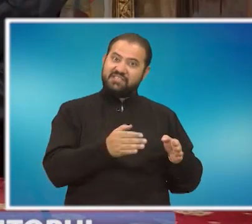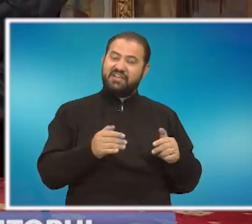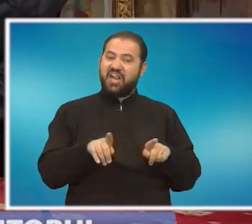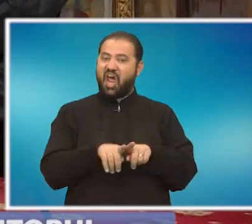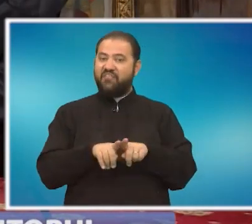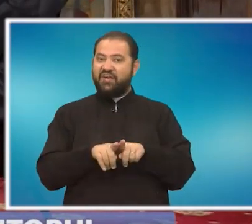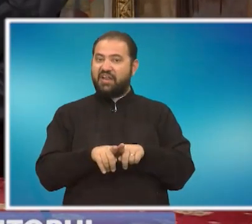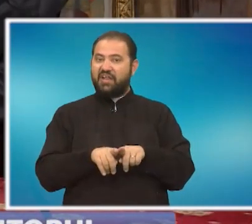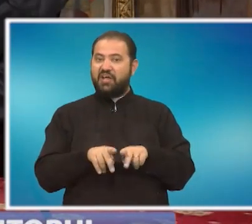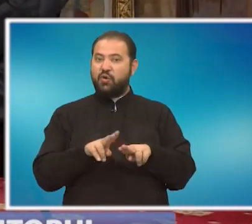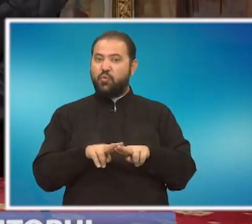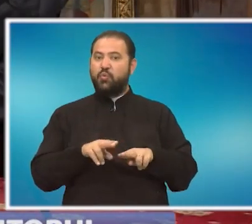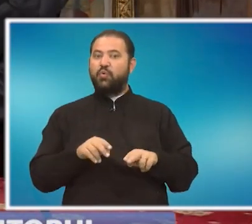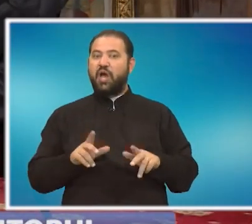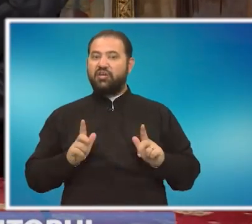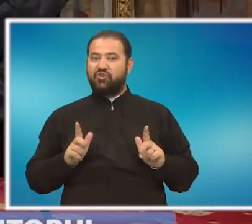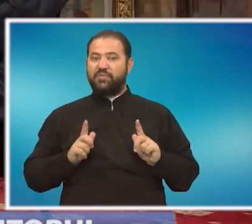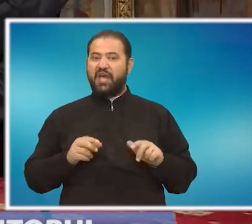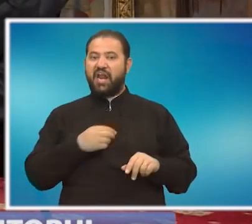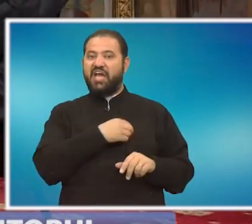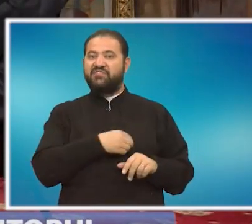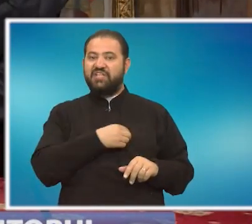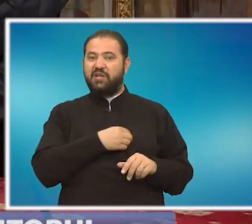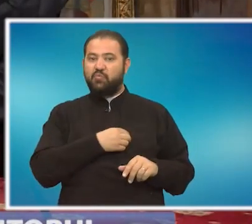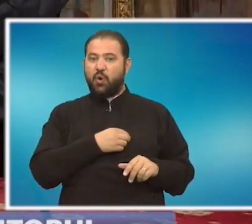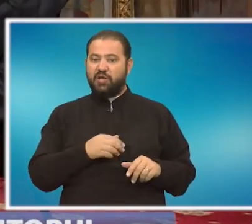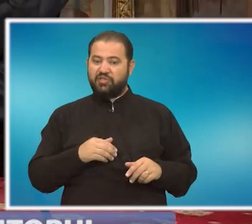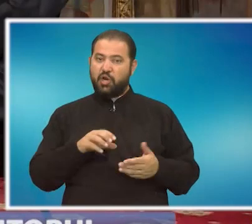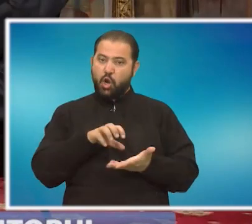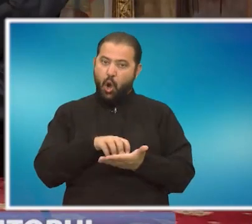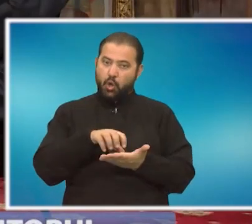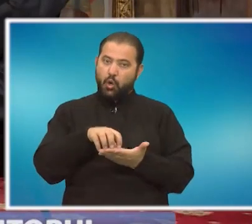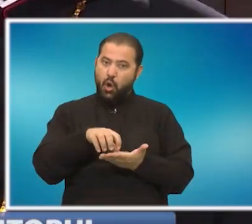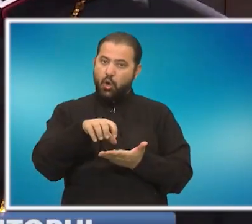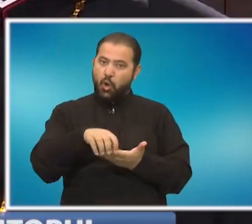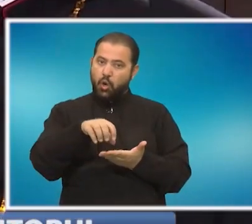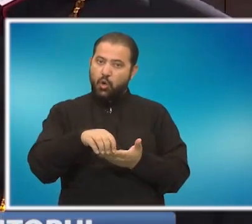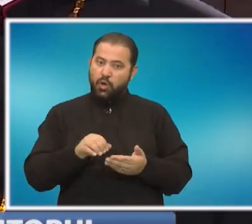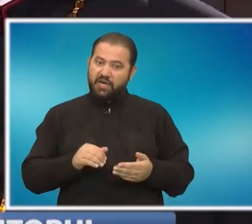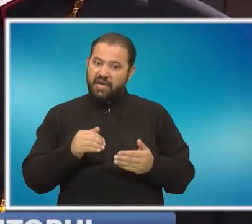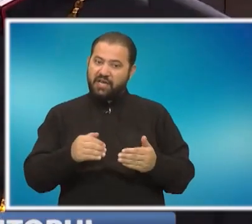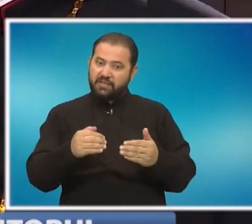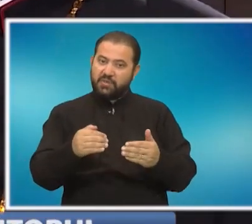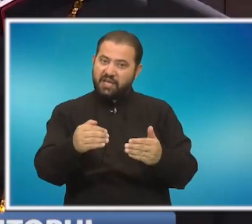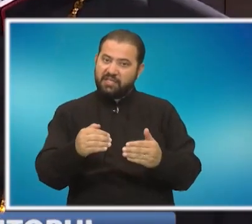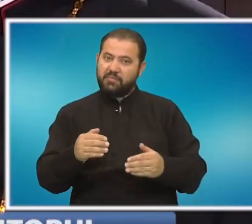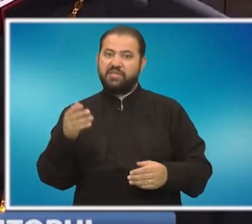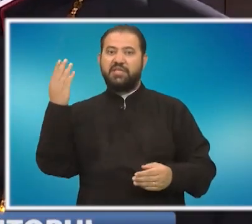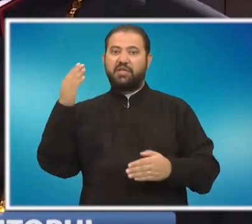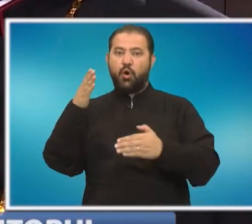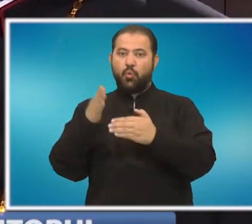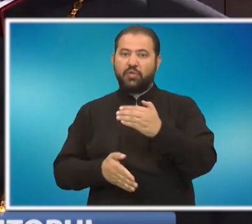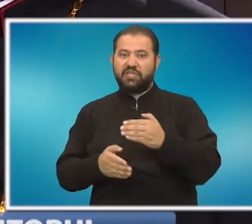de la Sfintele Moaște, te muți mai sus. Te muți mai sus, încet, încet, loc cu loc, la masa bucuriei,